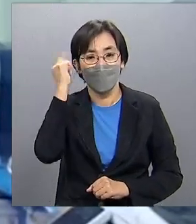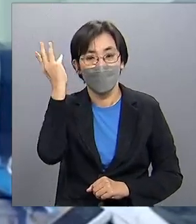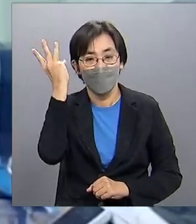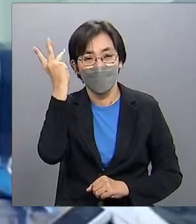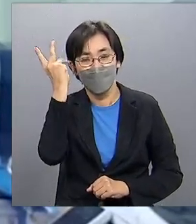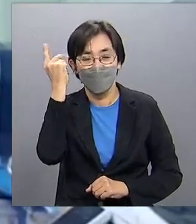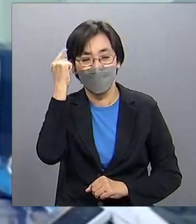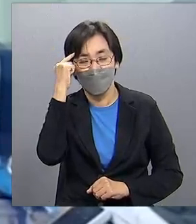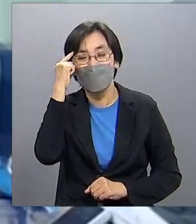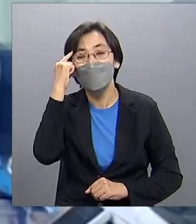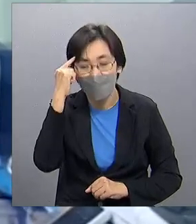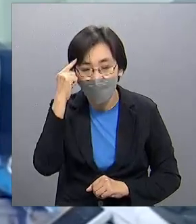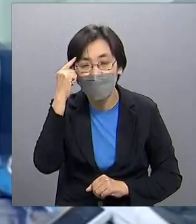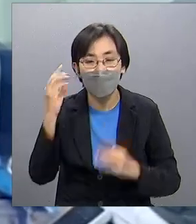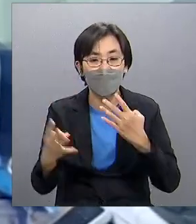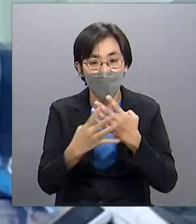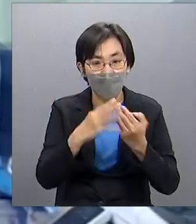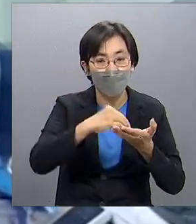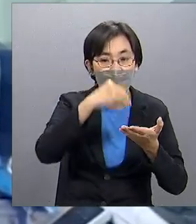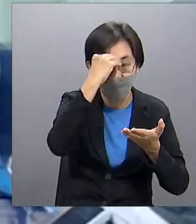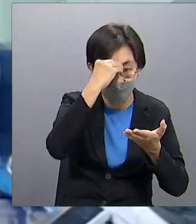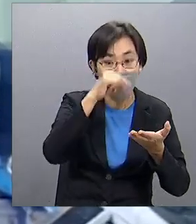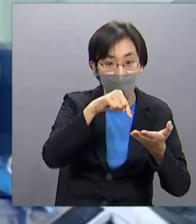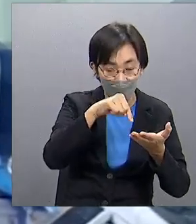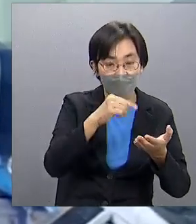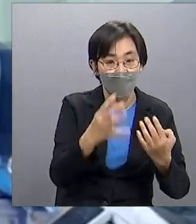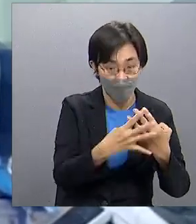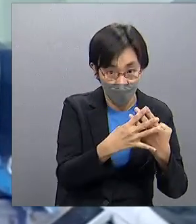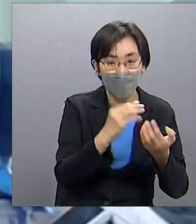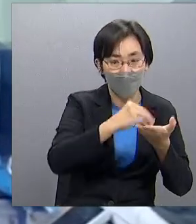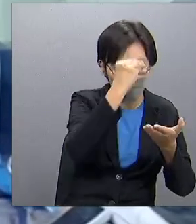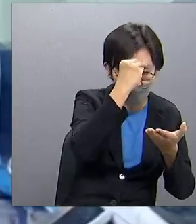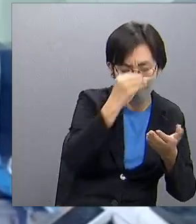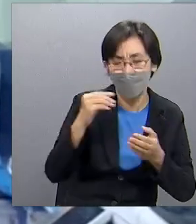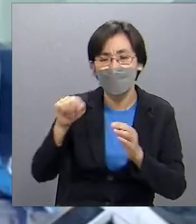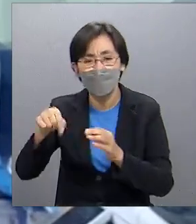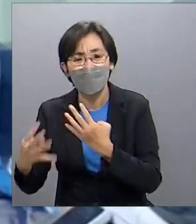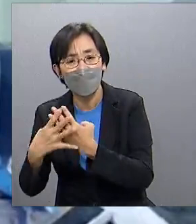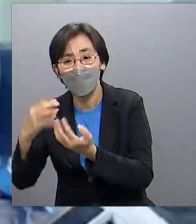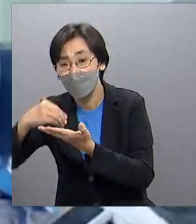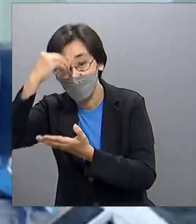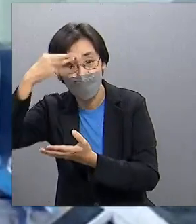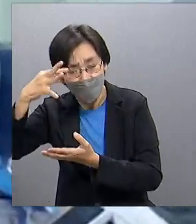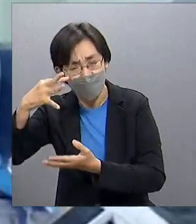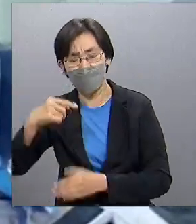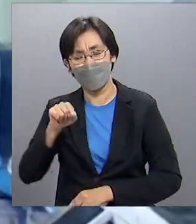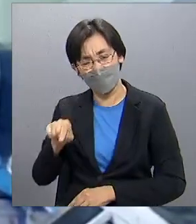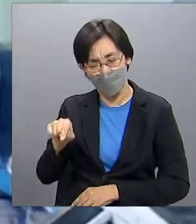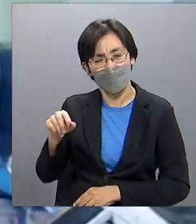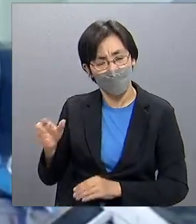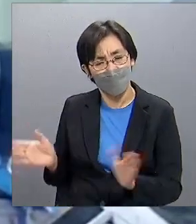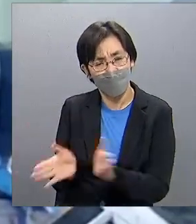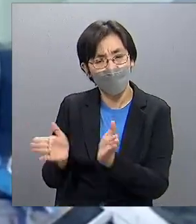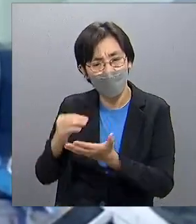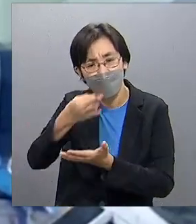ผู้ต้องโทษที่เป็นนักศึกษาว่าอยากจะให้เพื่อนๆของเขาเนี่ยได้ฝึกทักษะอาชีพแบบนี้บ้างนะ